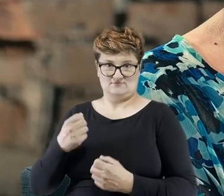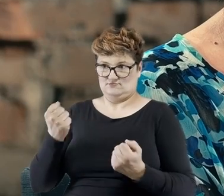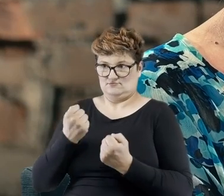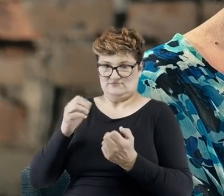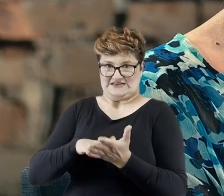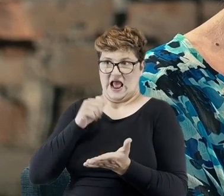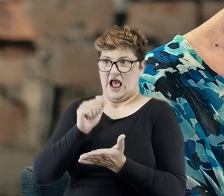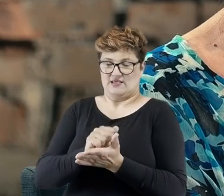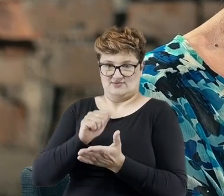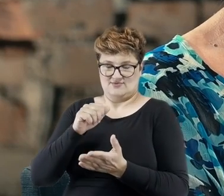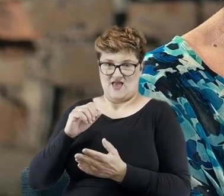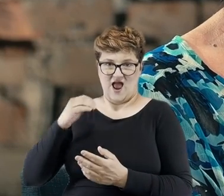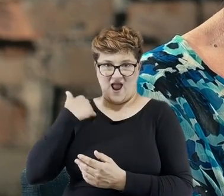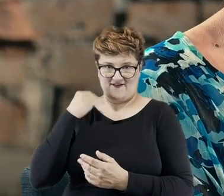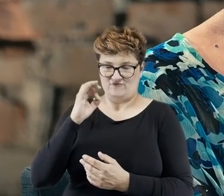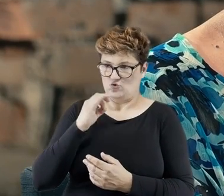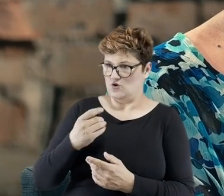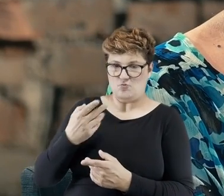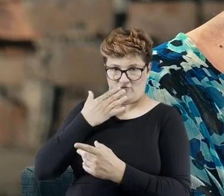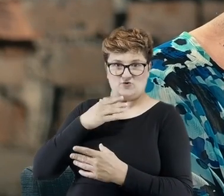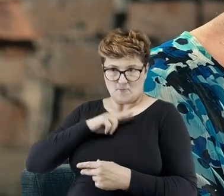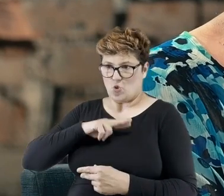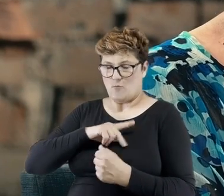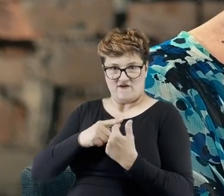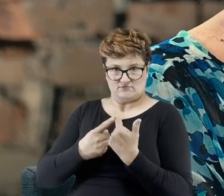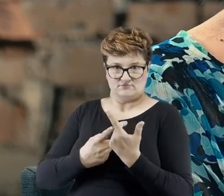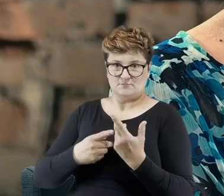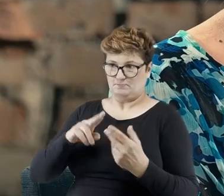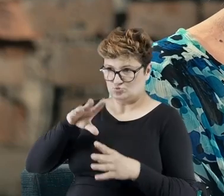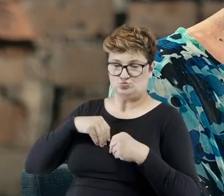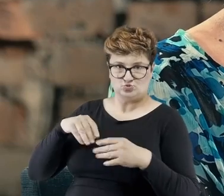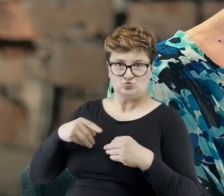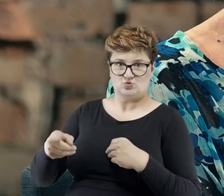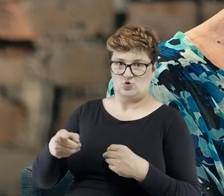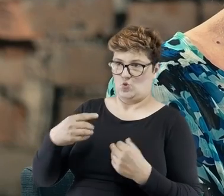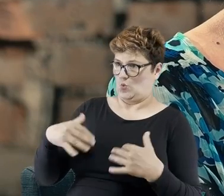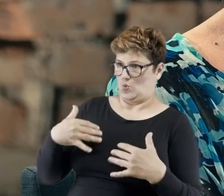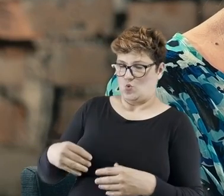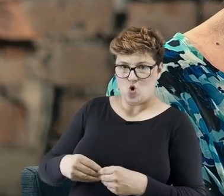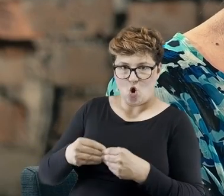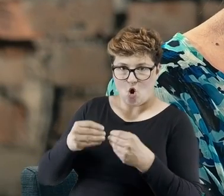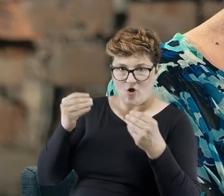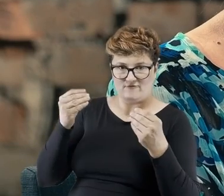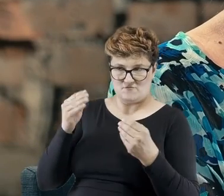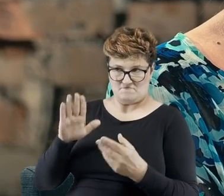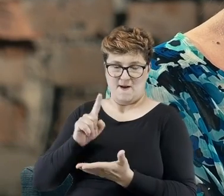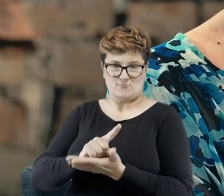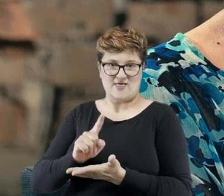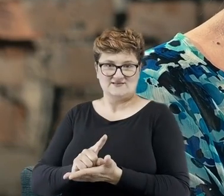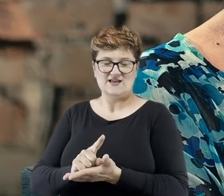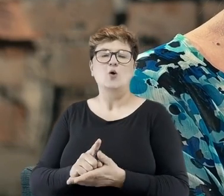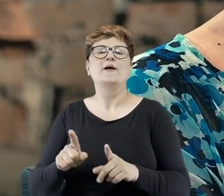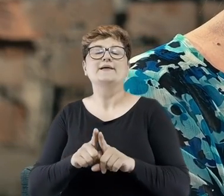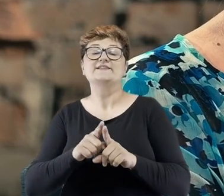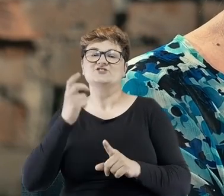angielskiego. I mówi, że jej się to wszystko podoba. Czyta, przyjmuje i ma też taki właśnie bardzo potencjał rozwojowy. Też jest ciekawa